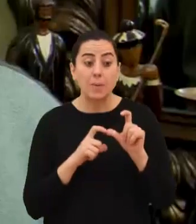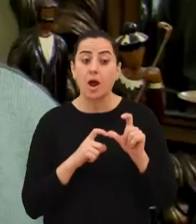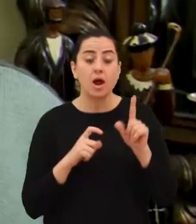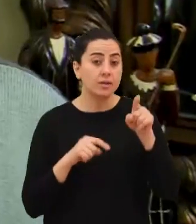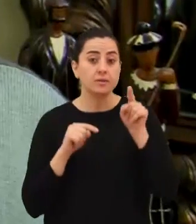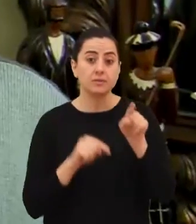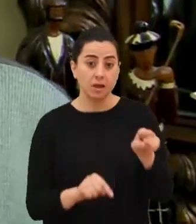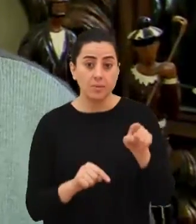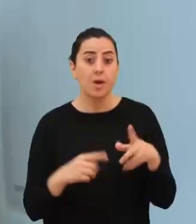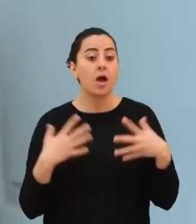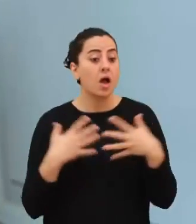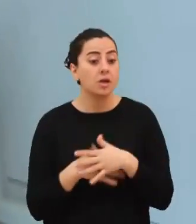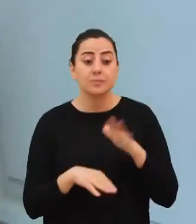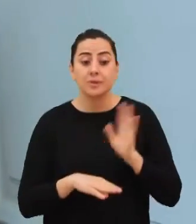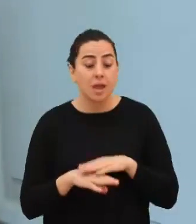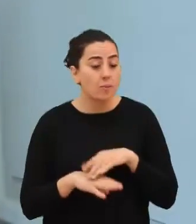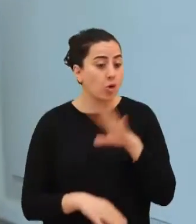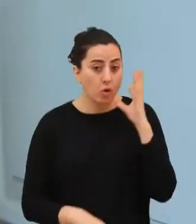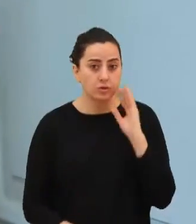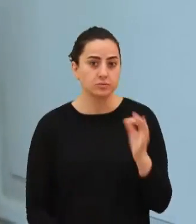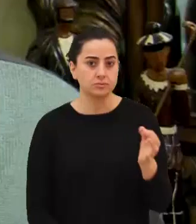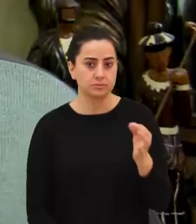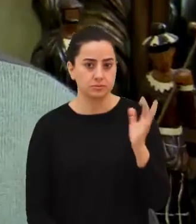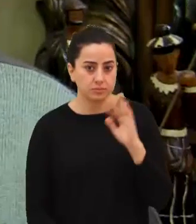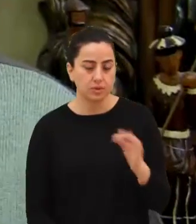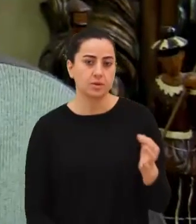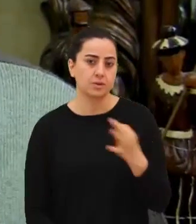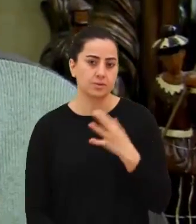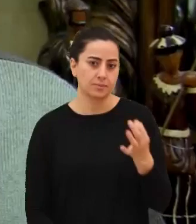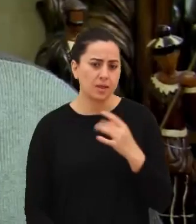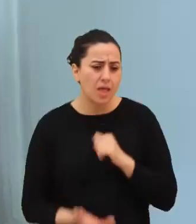hemen takip ediyorsun. Adım adım peşine düşüyorsun. Sonra bana